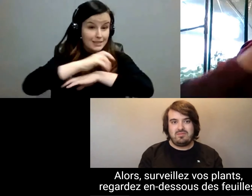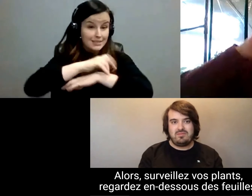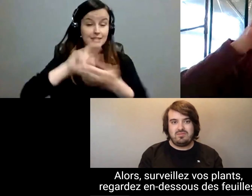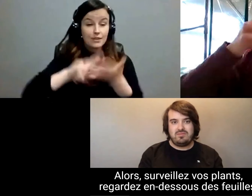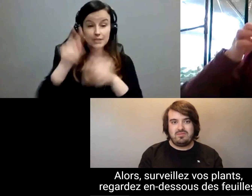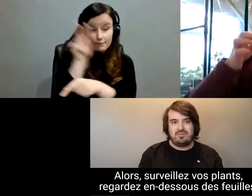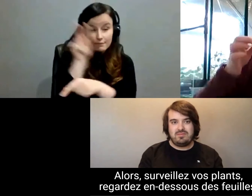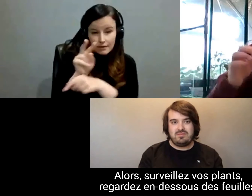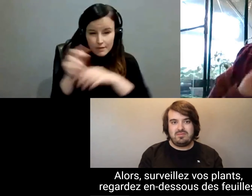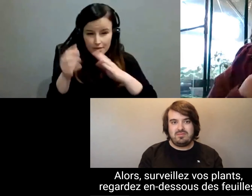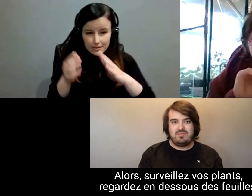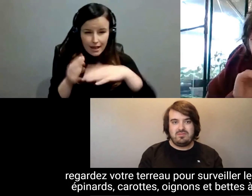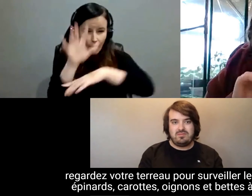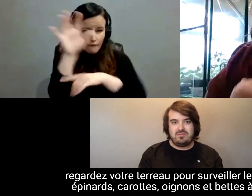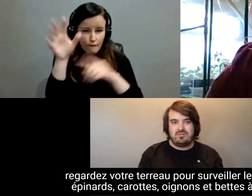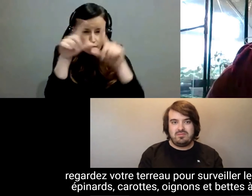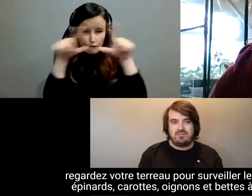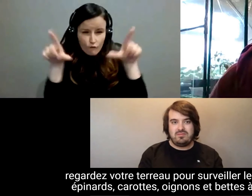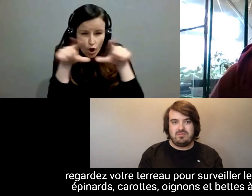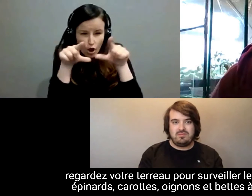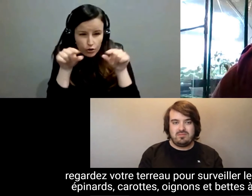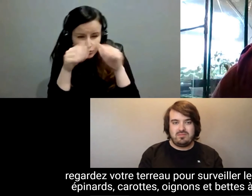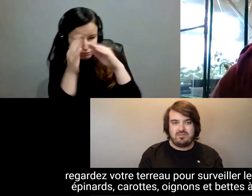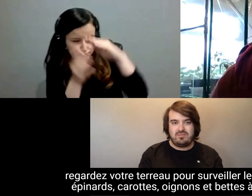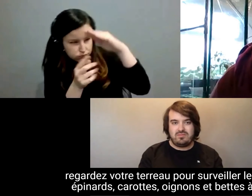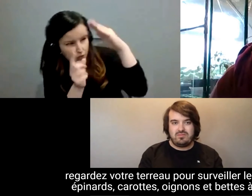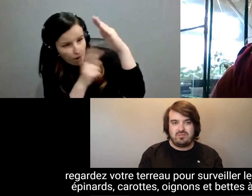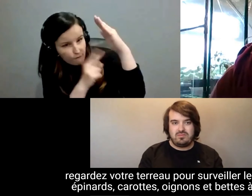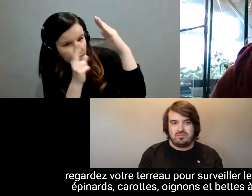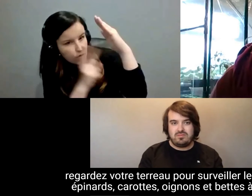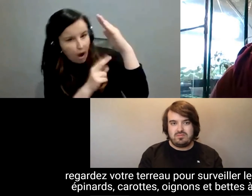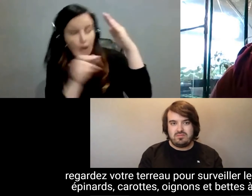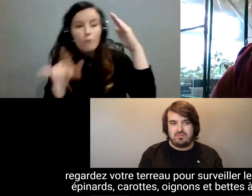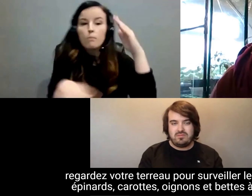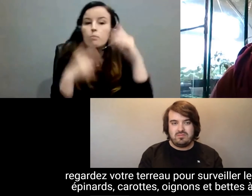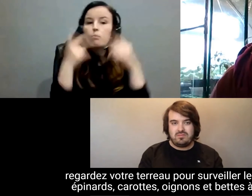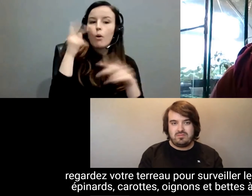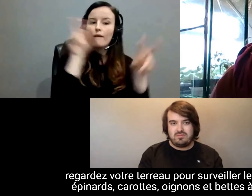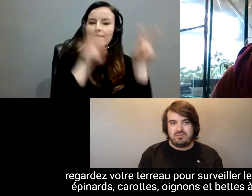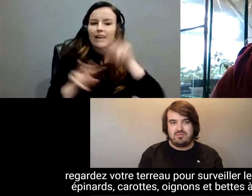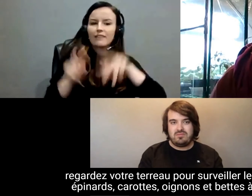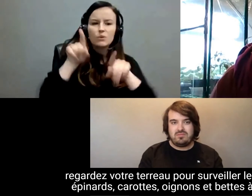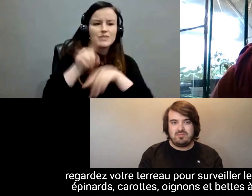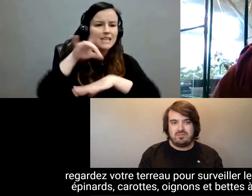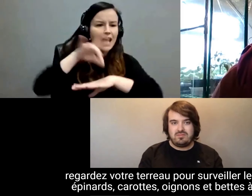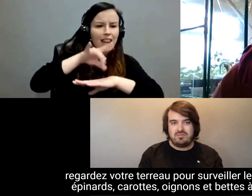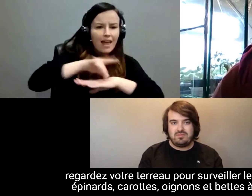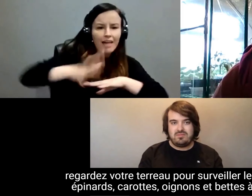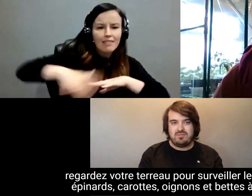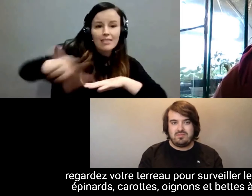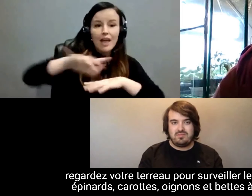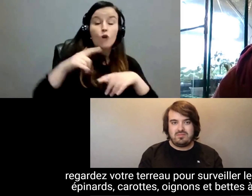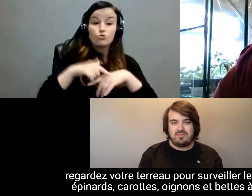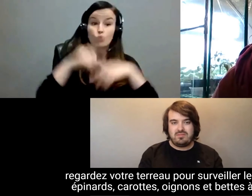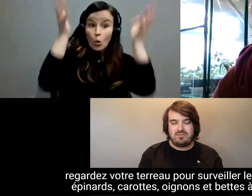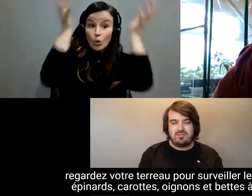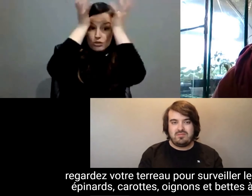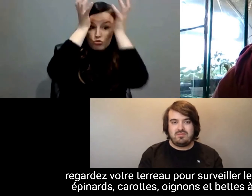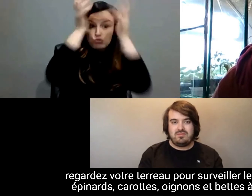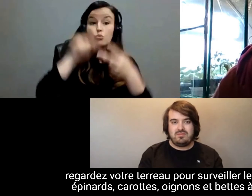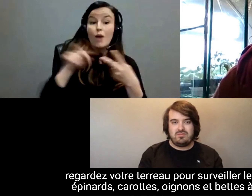plants, regardez en dessous des feuilles, regardez votre terreau pour surveiller les choux,